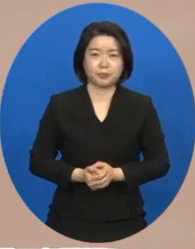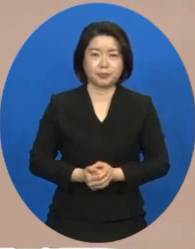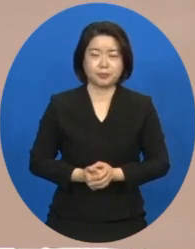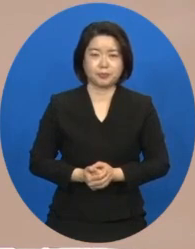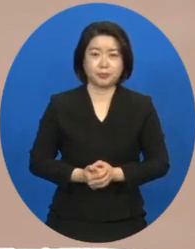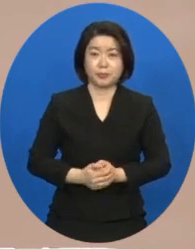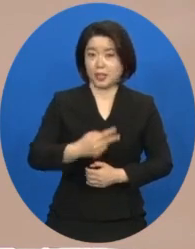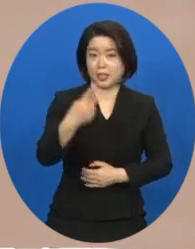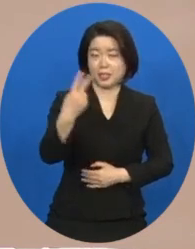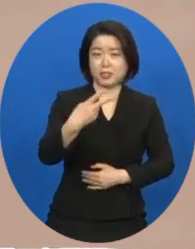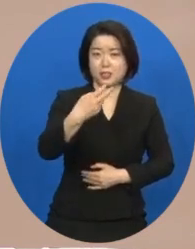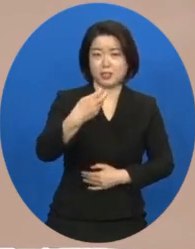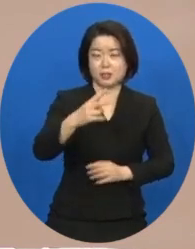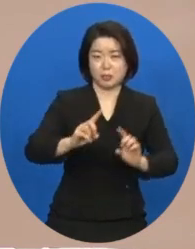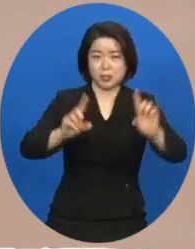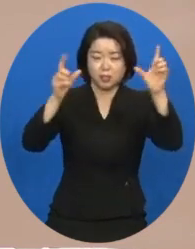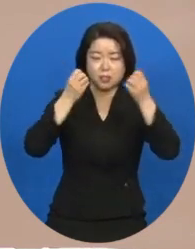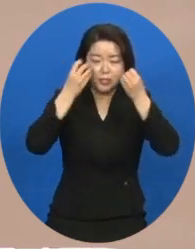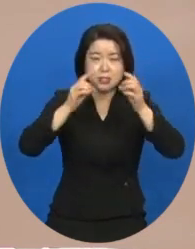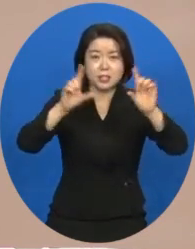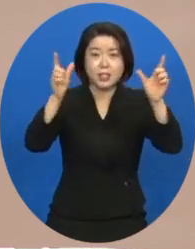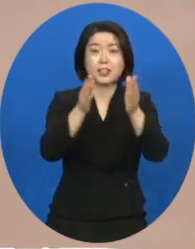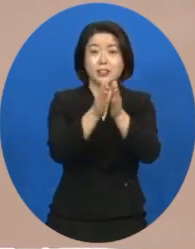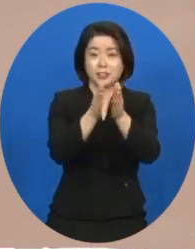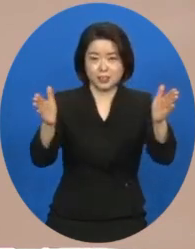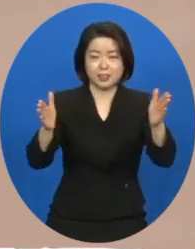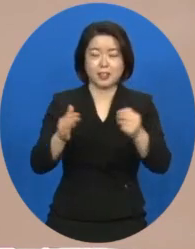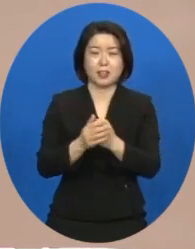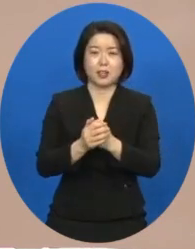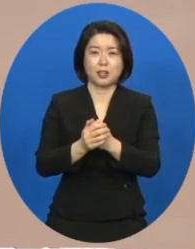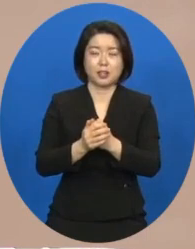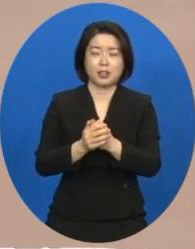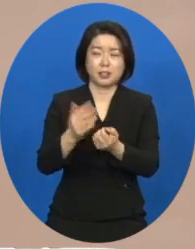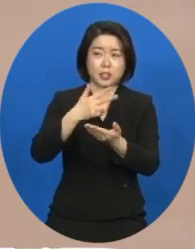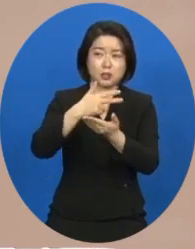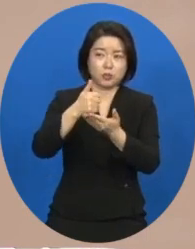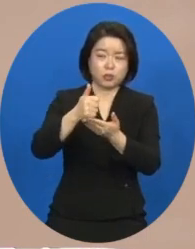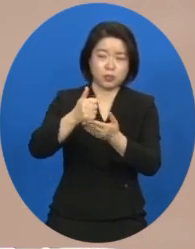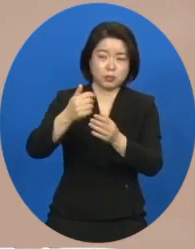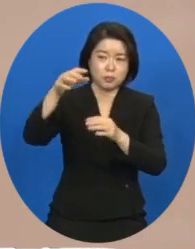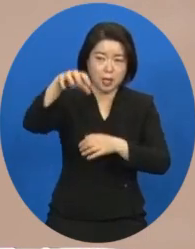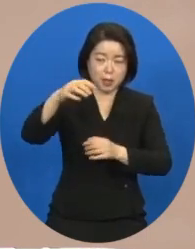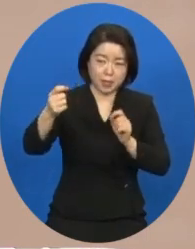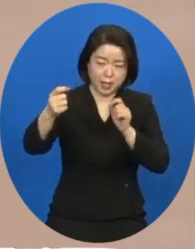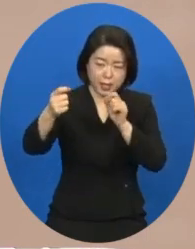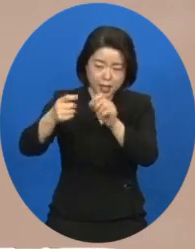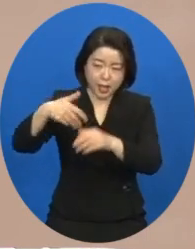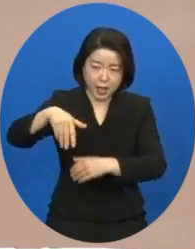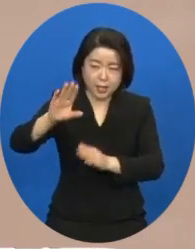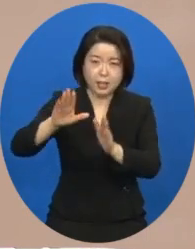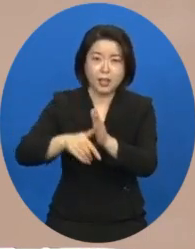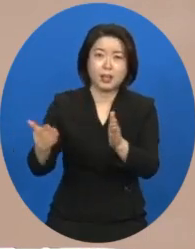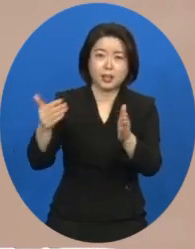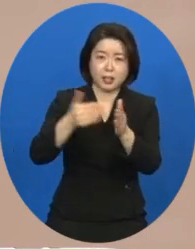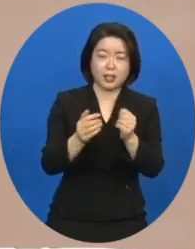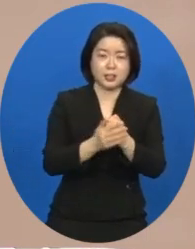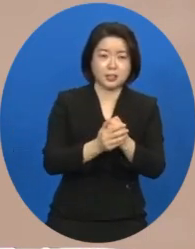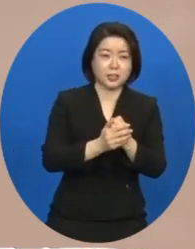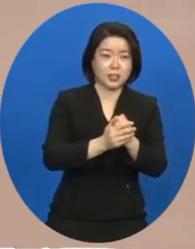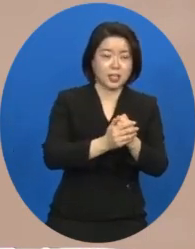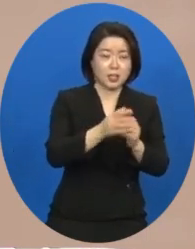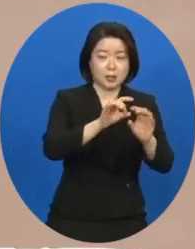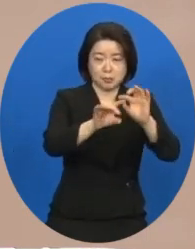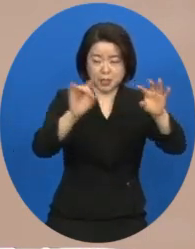2022년 새해가 시작이 됐는데 이제 주님 앞에 갈 때까지 사람마다 다 남은 세월이